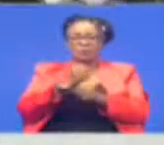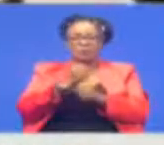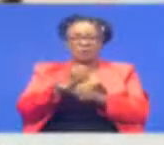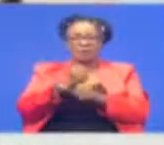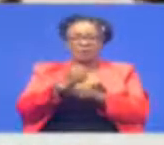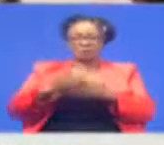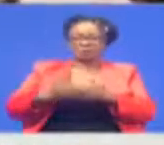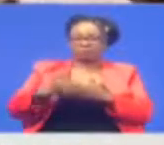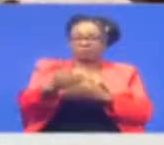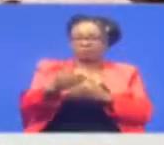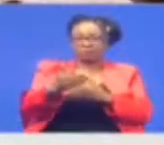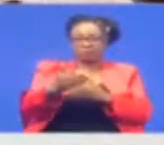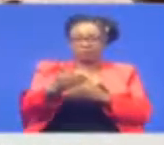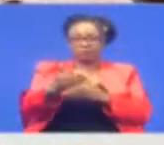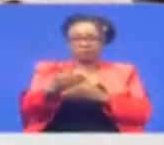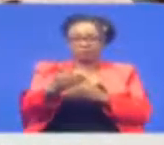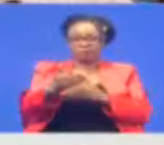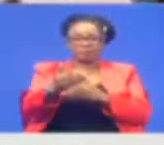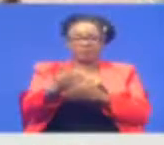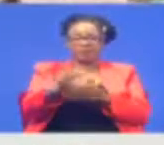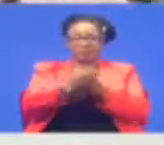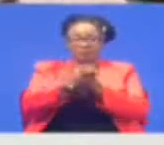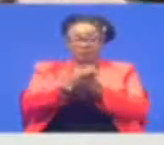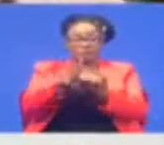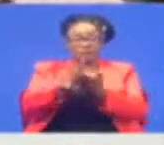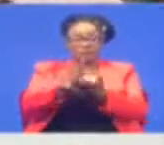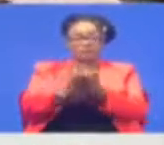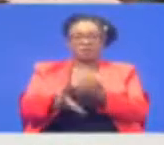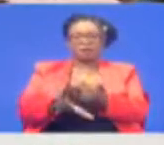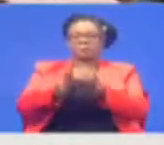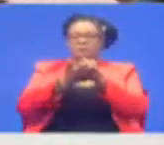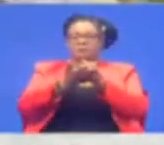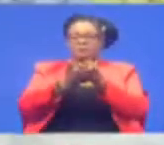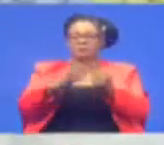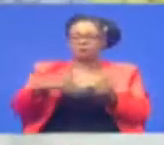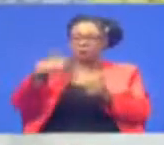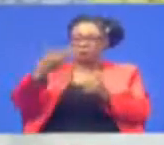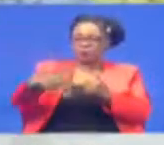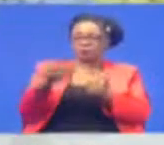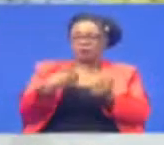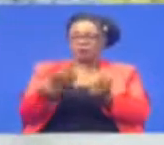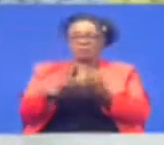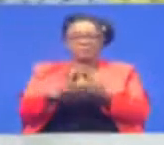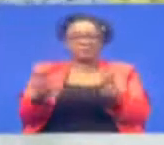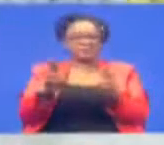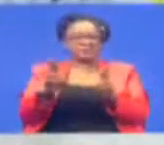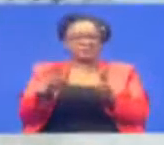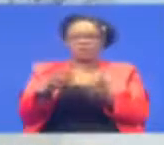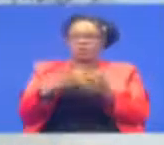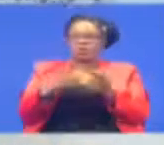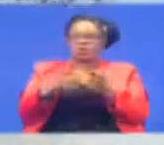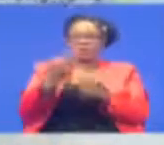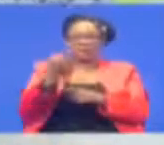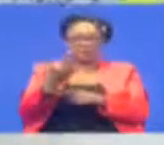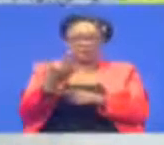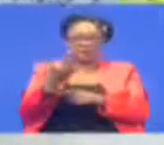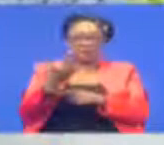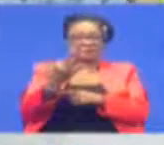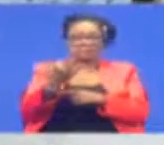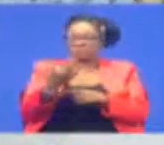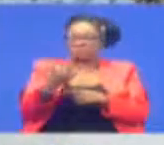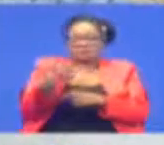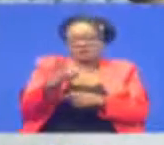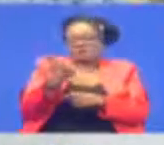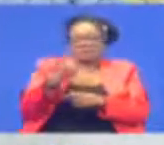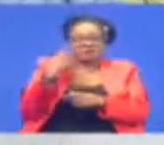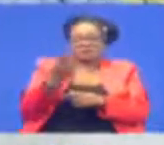mbele. Handshake ilisaidia sana kwa sababu tumekuwa na amani Kenya mzima. Kwa hii miaka karibu mitatu ambayo imepita, hatujaona